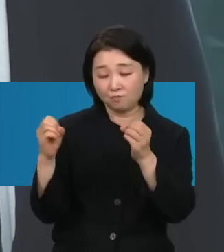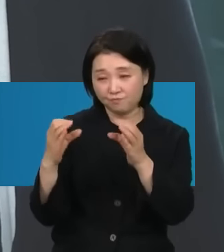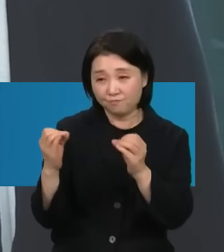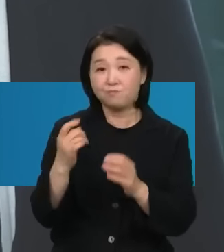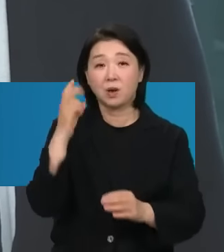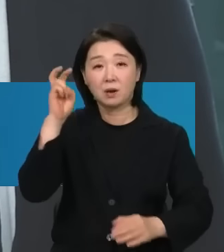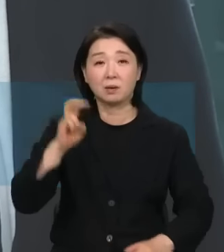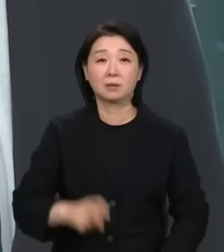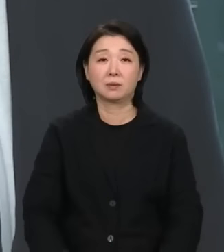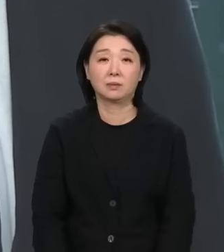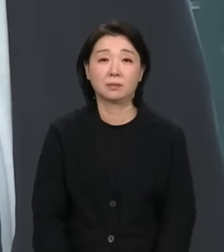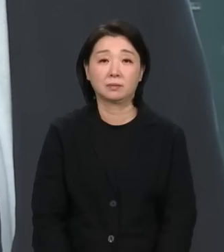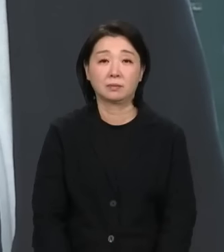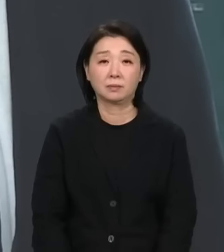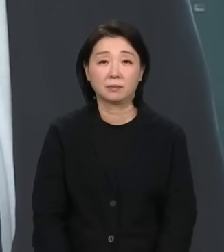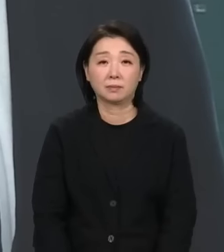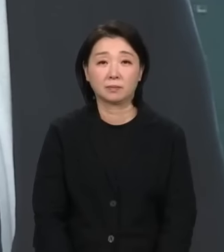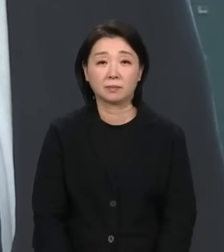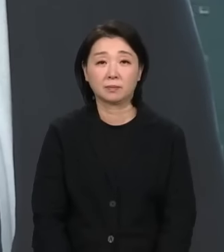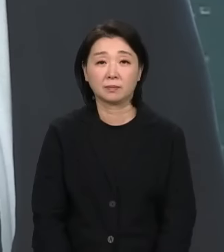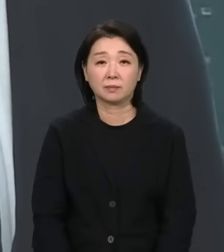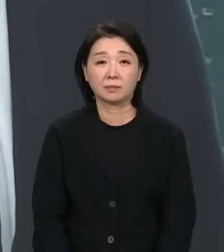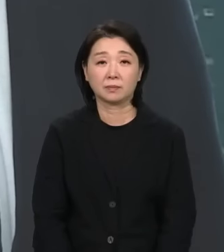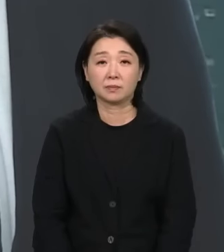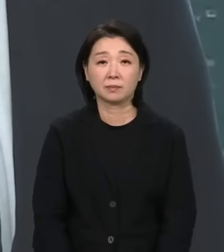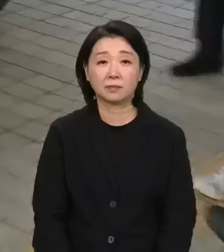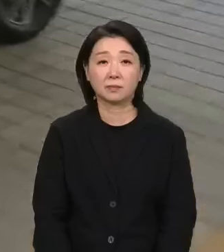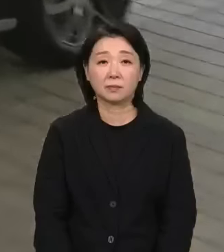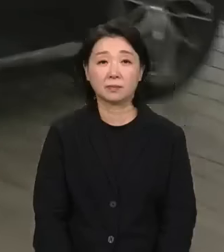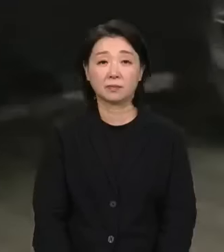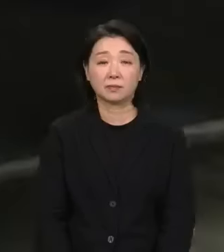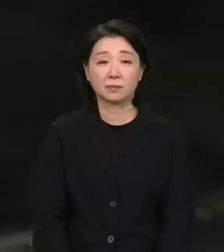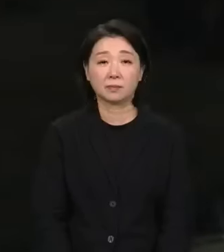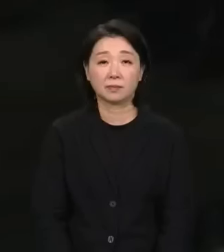걸로 보입니다. 이어서 박병현 기자입니다.